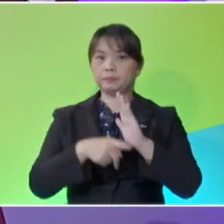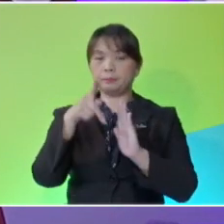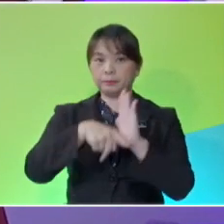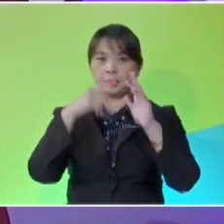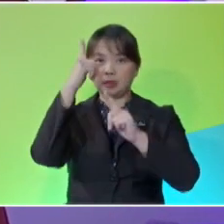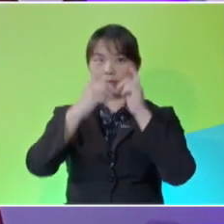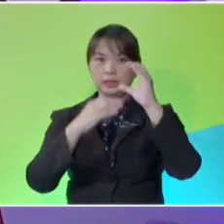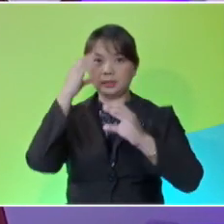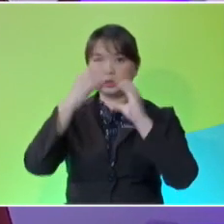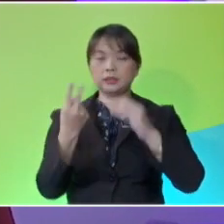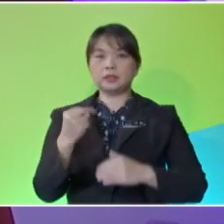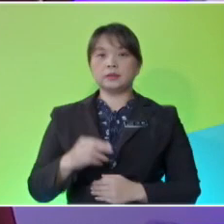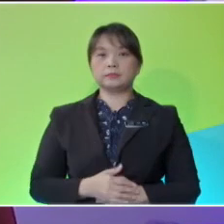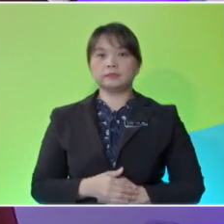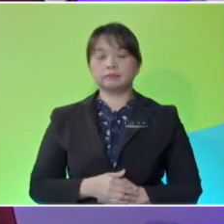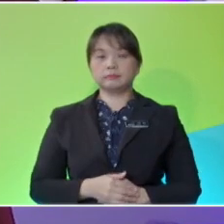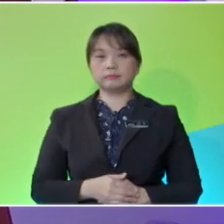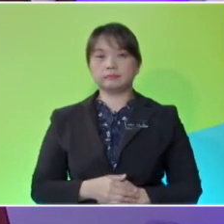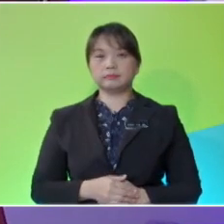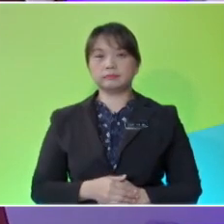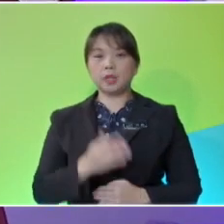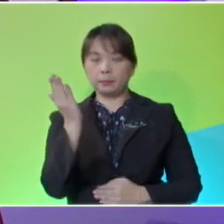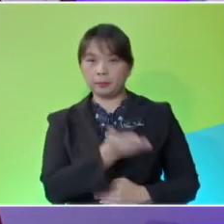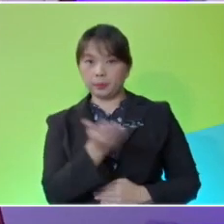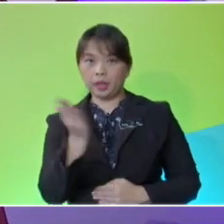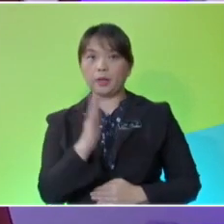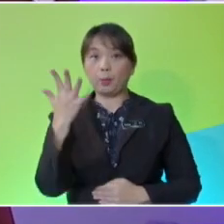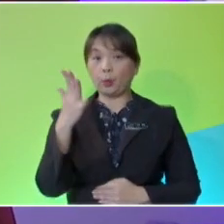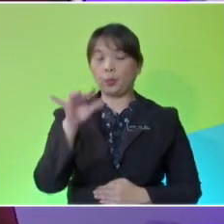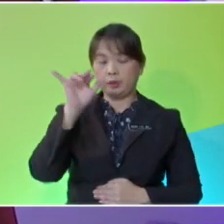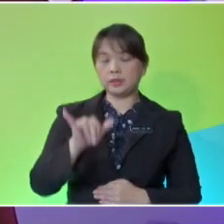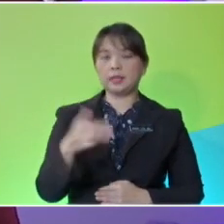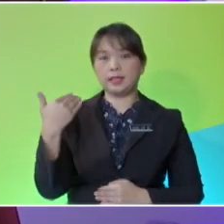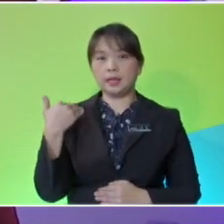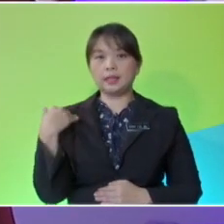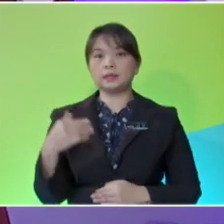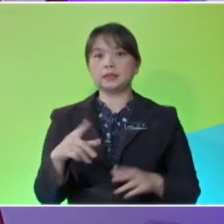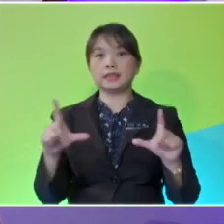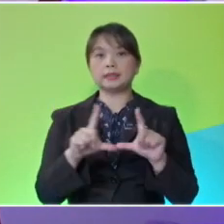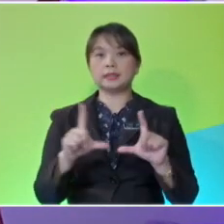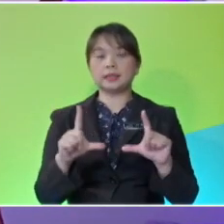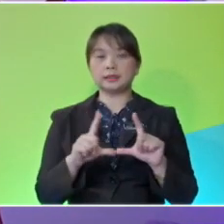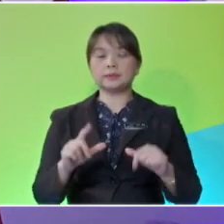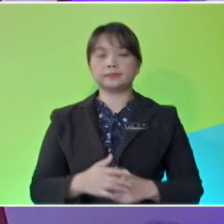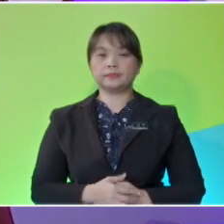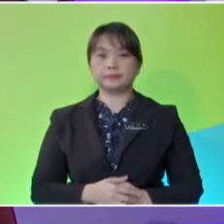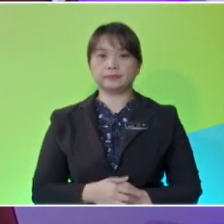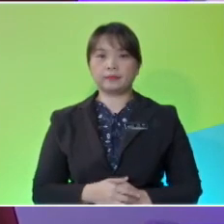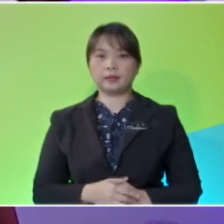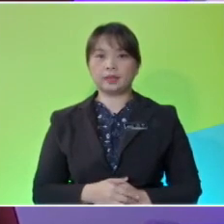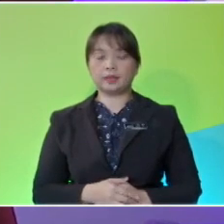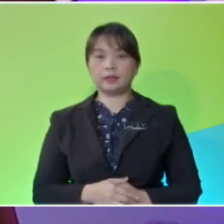bukan pembalakan haram tetapi pembalakan yang dibenarkan double jika pembalakan haram itu tidak dibenarkan sama sekali